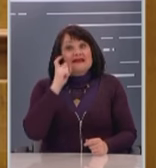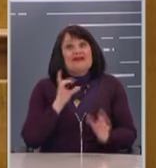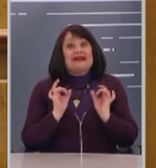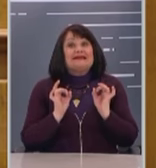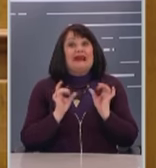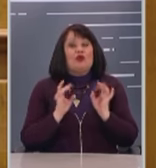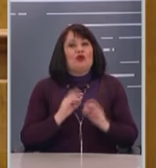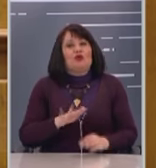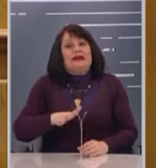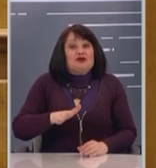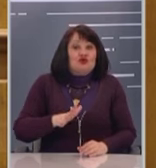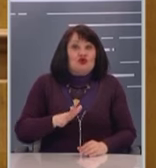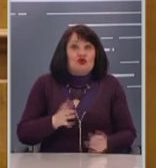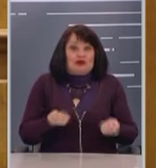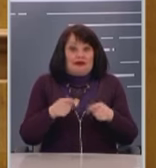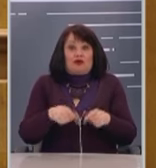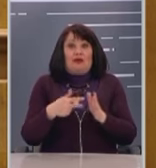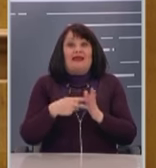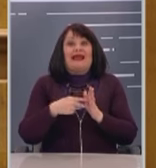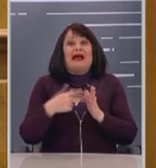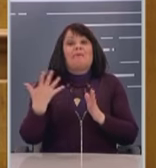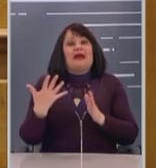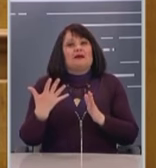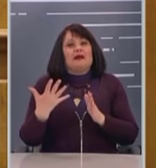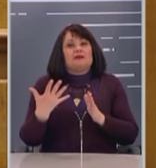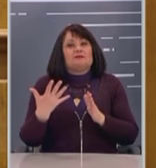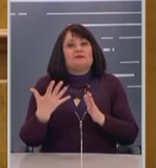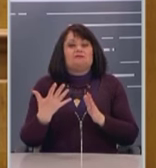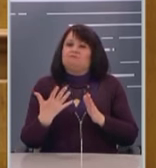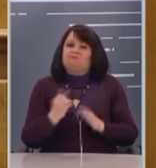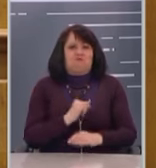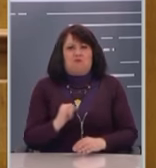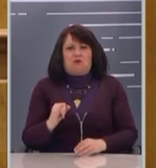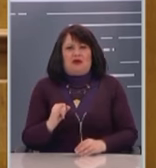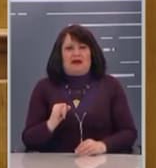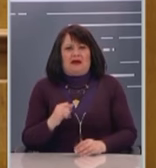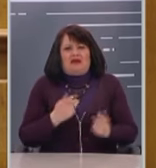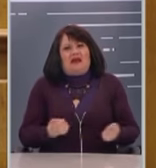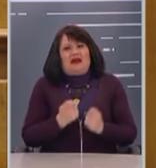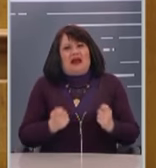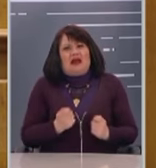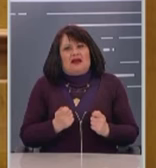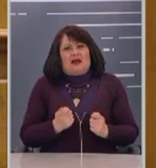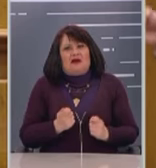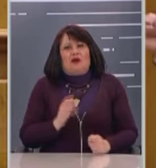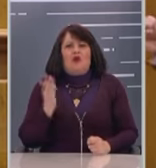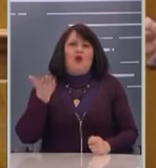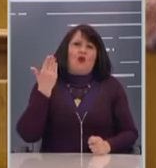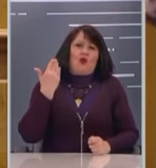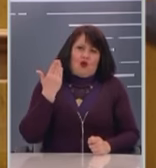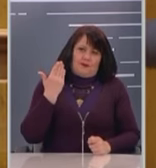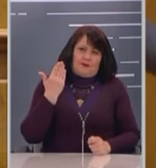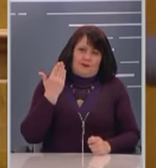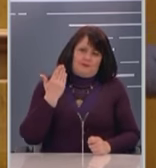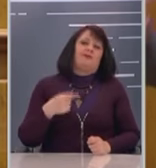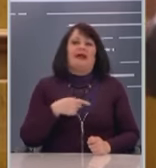μυαλό ότι μπορούσε να συμβεί αυτό το πράγμα το 2015. Δεν περνούσε ποτέ από το μυαλό όσων ηγούνταν μέχρι τότε της